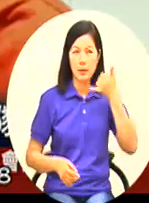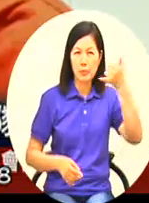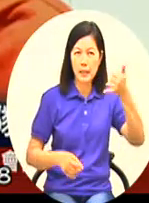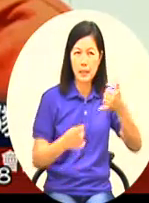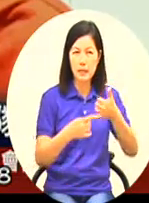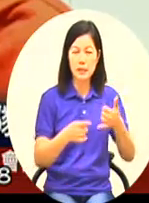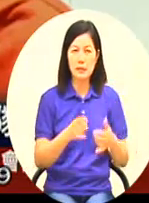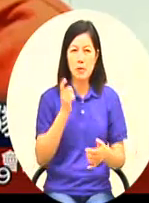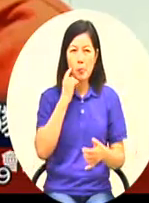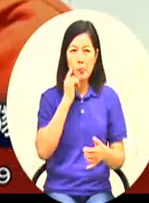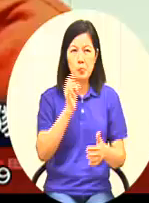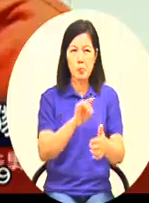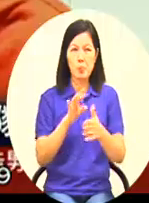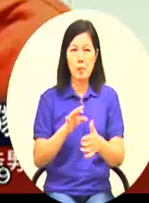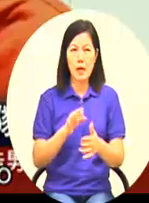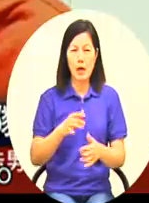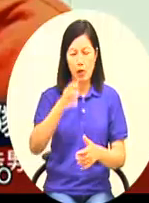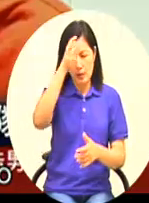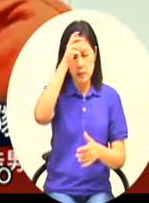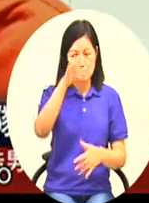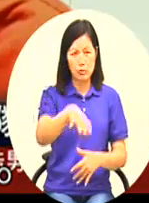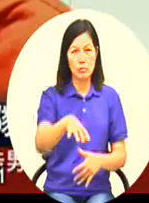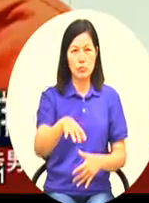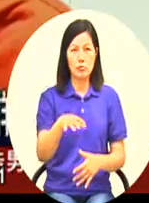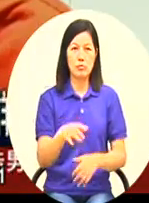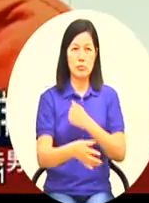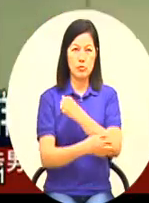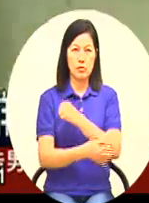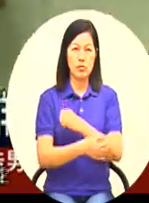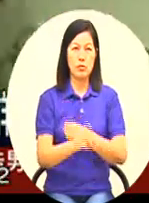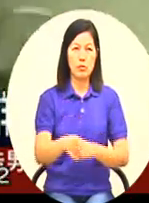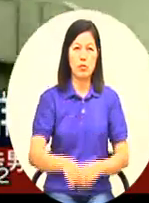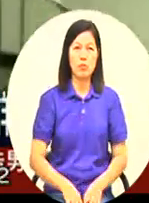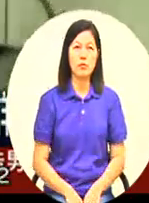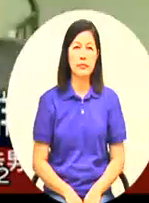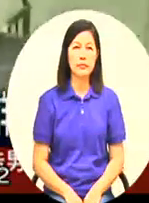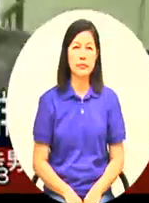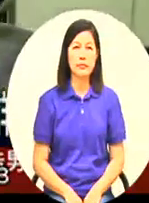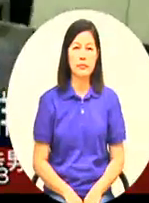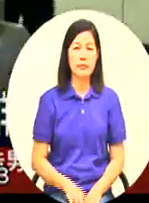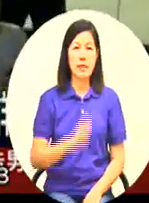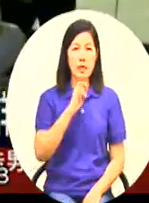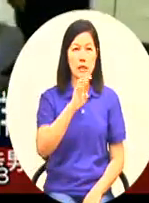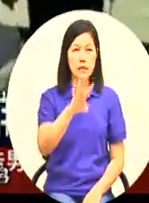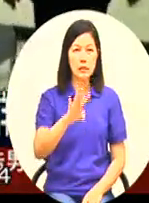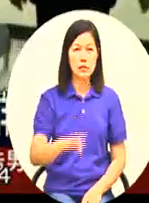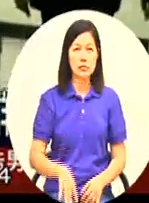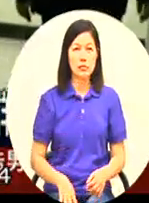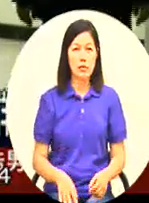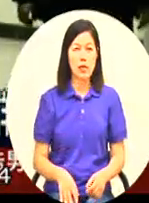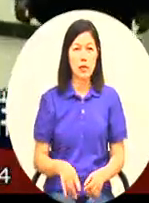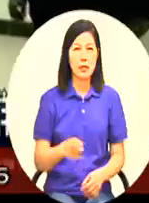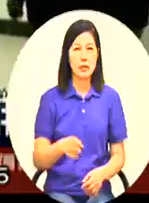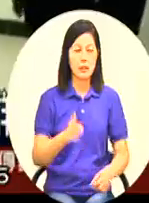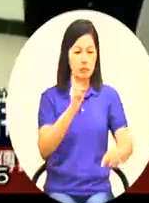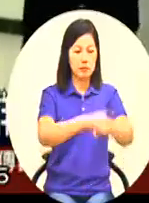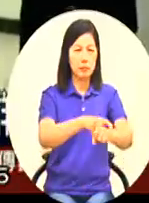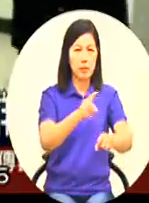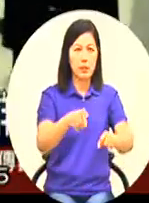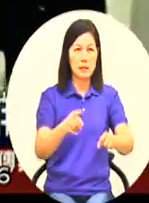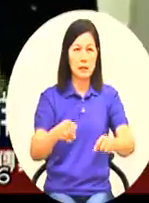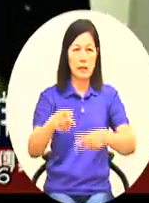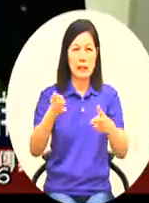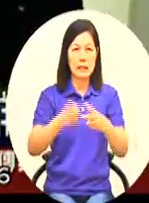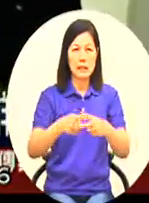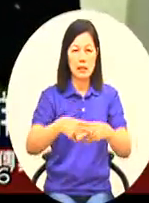公安局朝阳分局刑侦队的警员。 24岁自称是台湾桃园人的解禁男子，靠着手铐坐在小房间里头，描